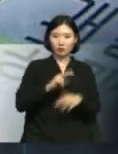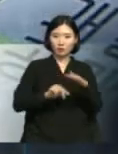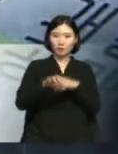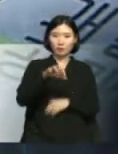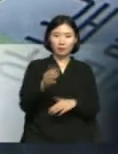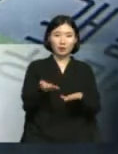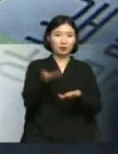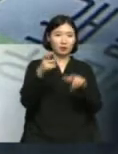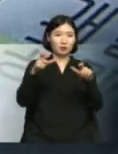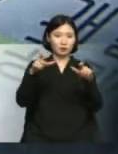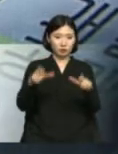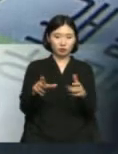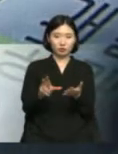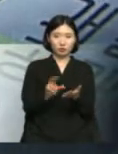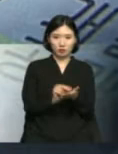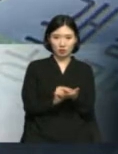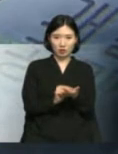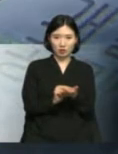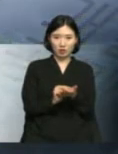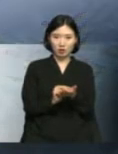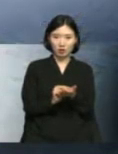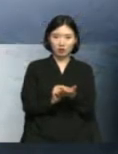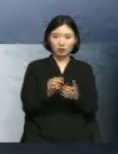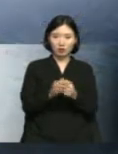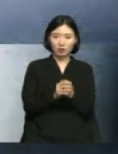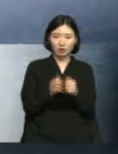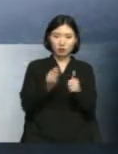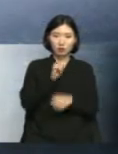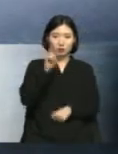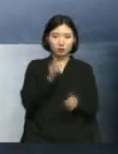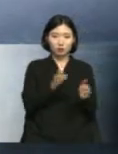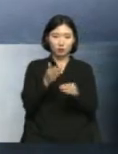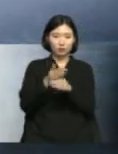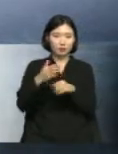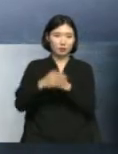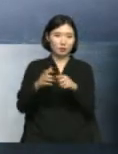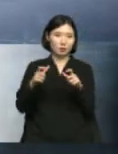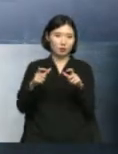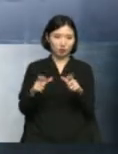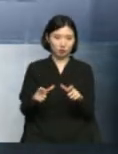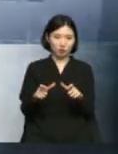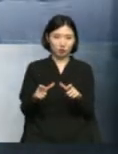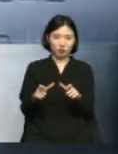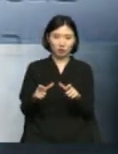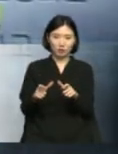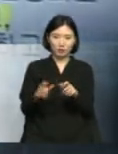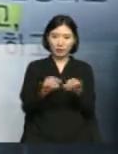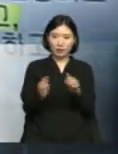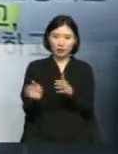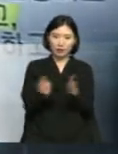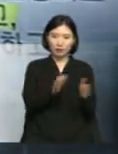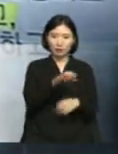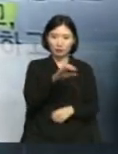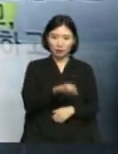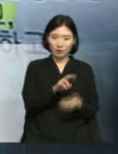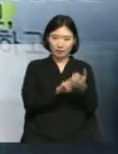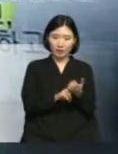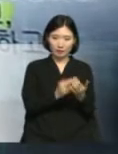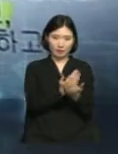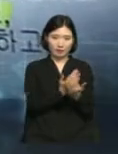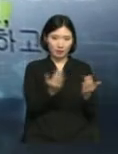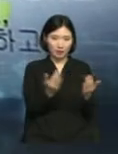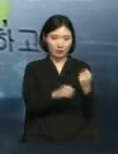문제. 지난 15일 명도 소송을 준비하고 있는 마포구가 부지 한쪽 면에 가림막 설치를 위한 기초작업을